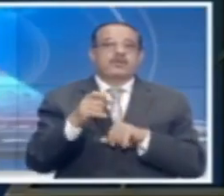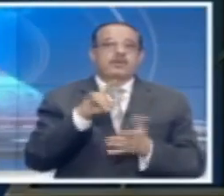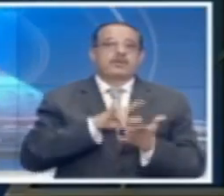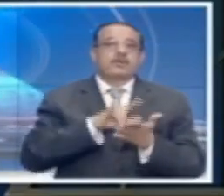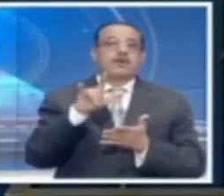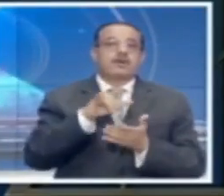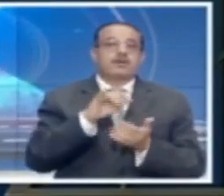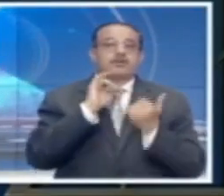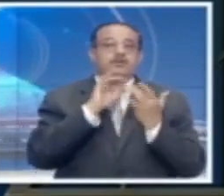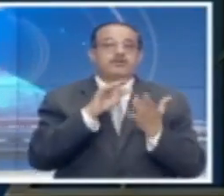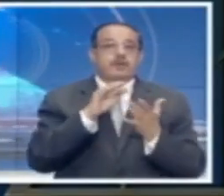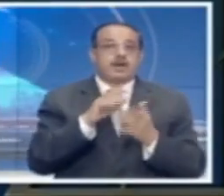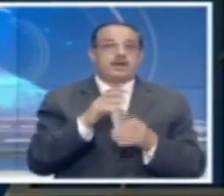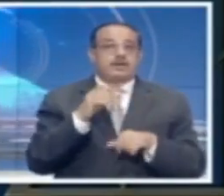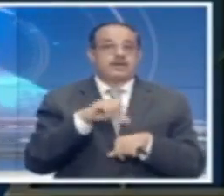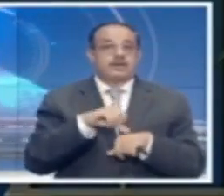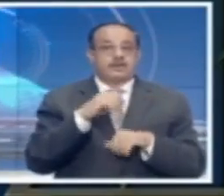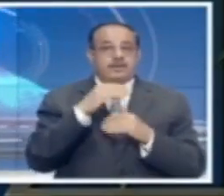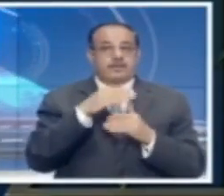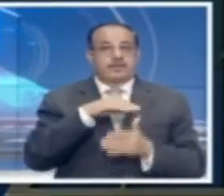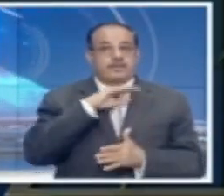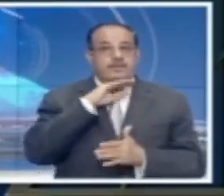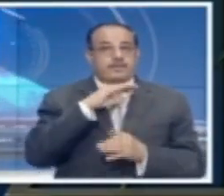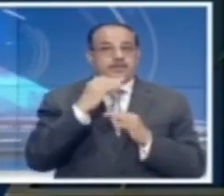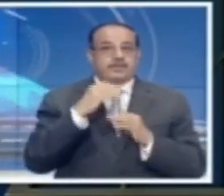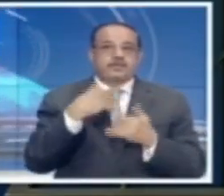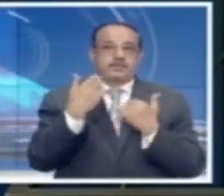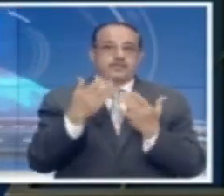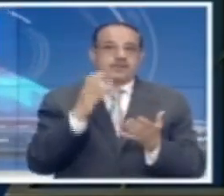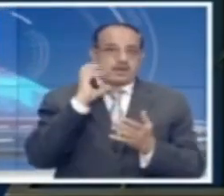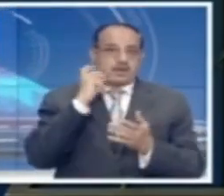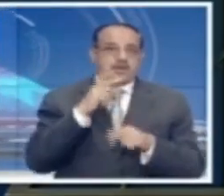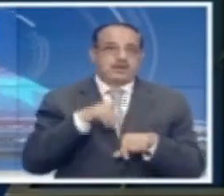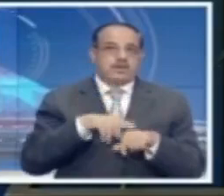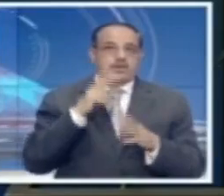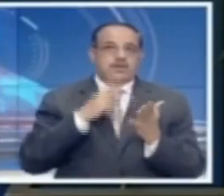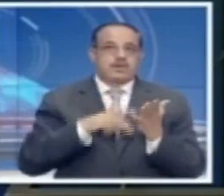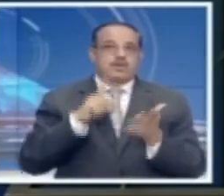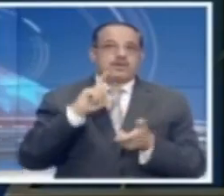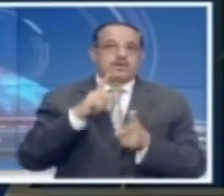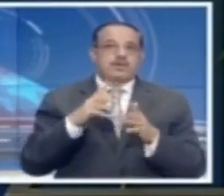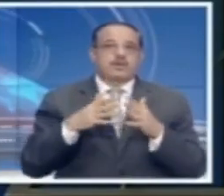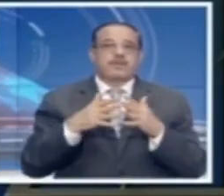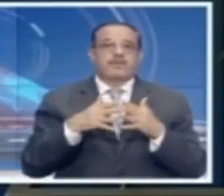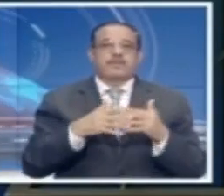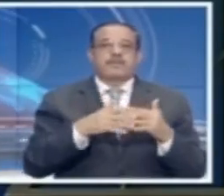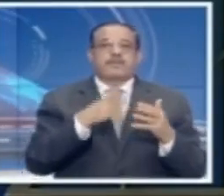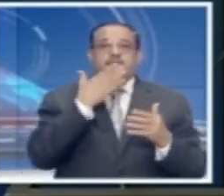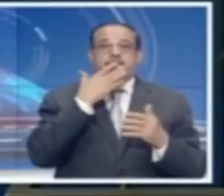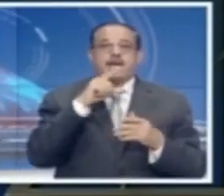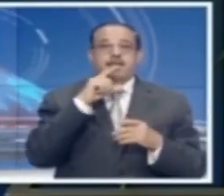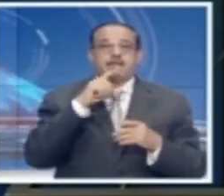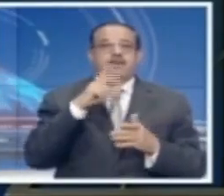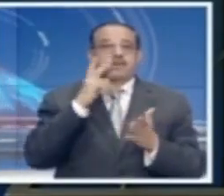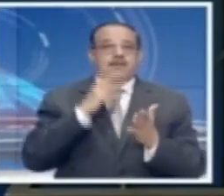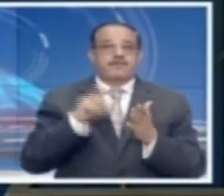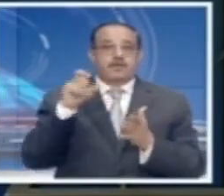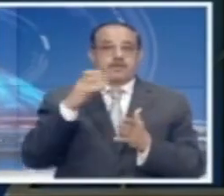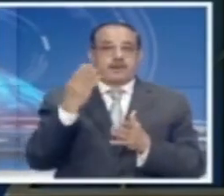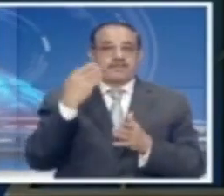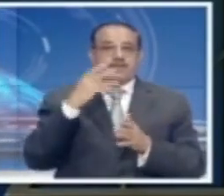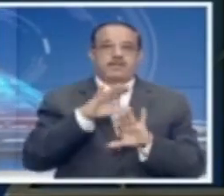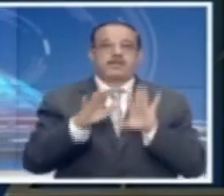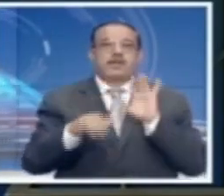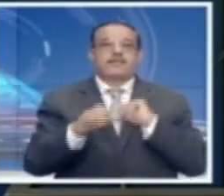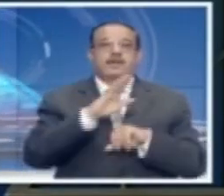من 300 طائرة شحن محملة بالعتاد، وذلك في إطار تنفيذ قرار الرئيس الأمريكي جو